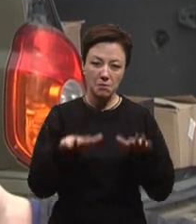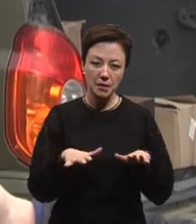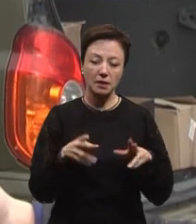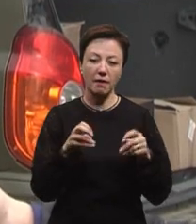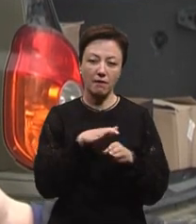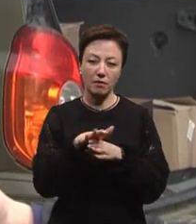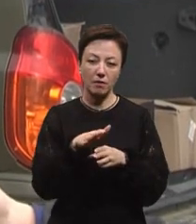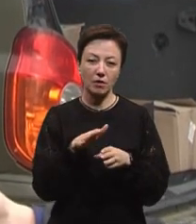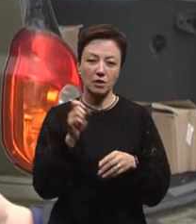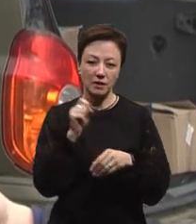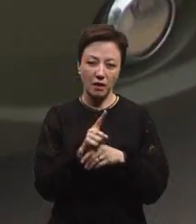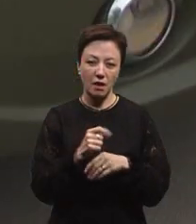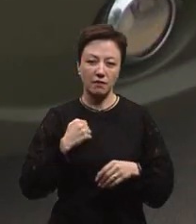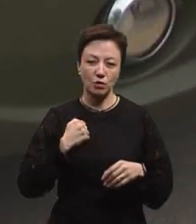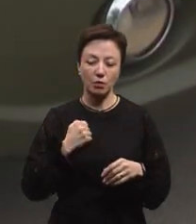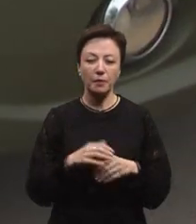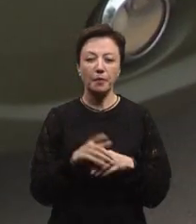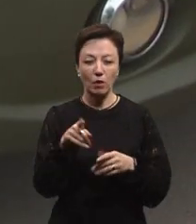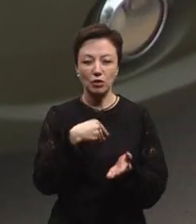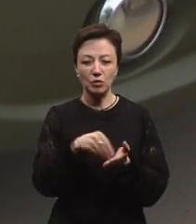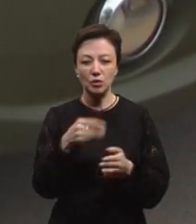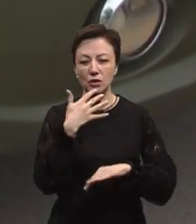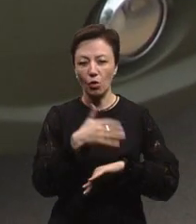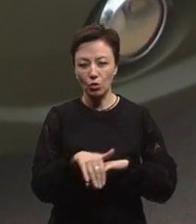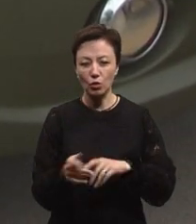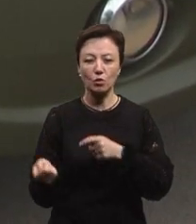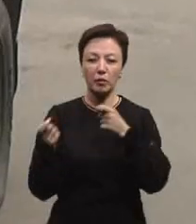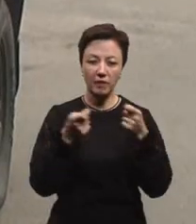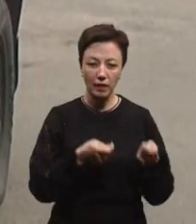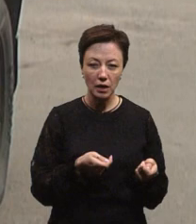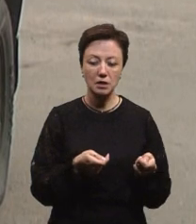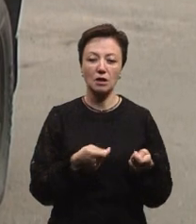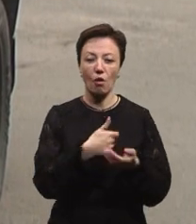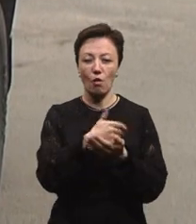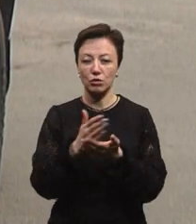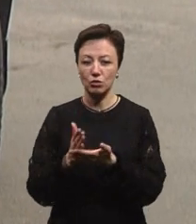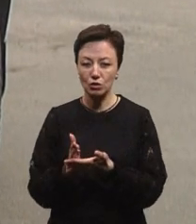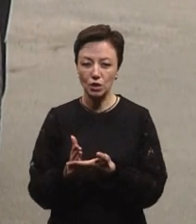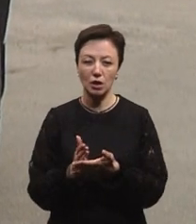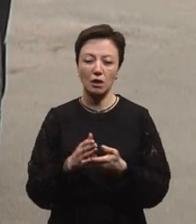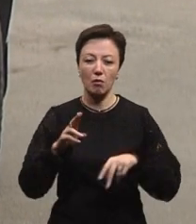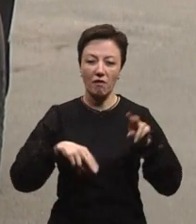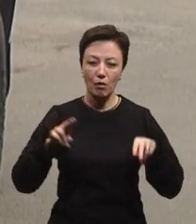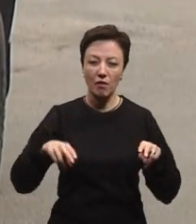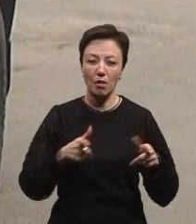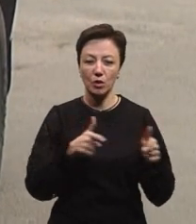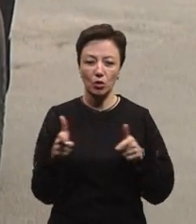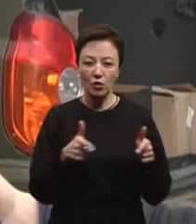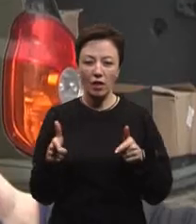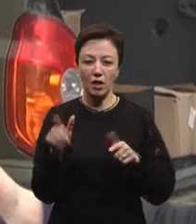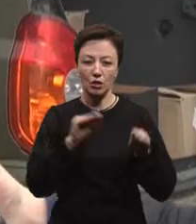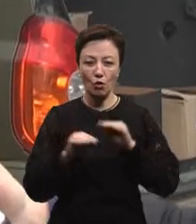де він буде безпосередньо виконувати завдання його закупили за кордоном привезли обслужили пофарбували підготували